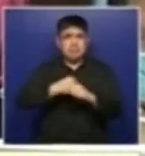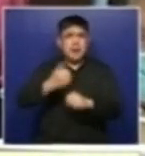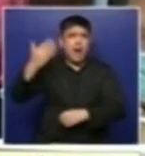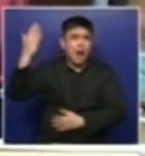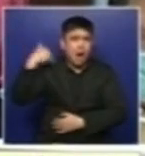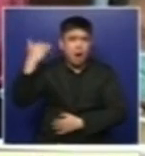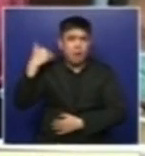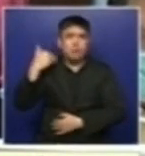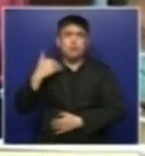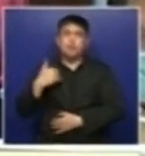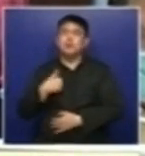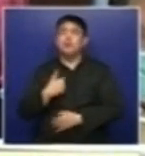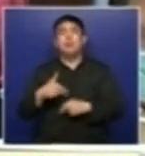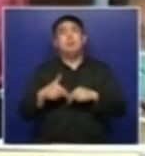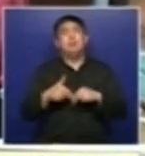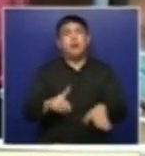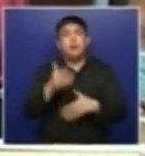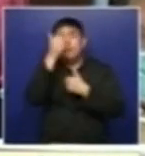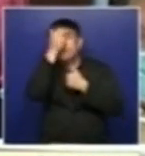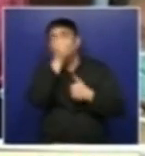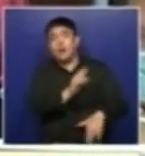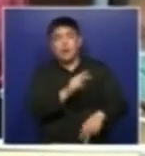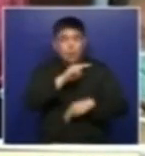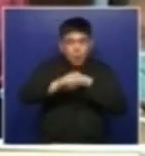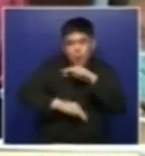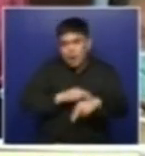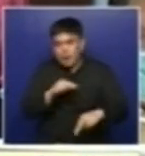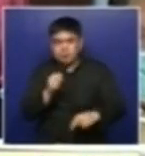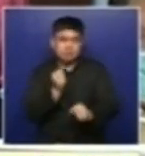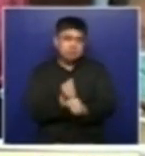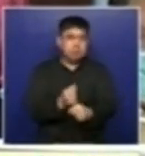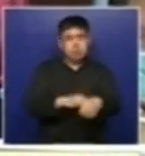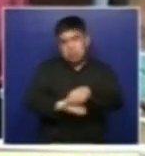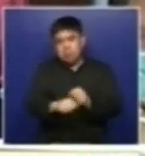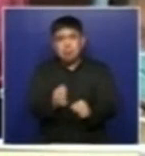ายกรัฐมนตรีกลับปล่อยปะละเลยไม่ดำเนินการ